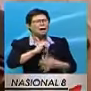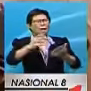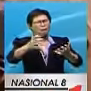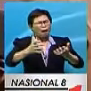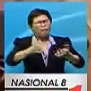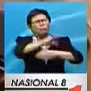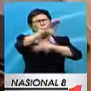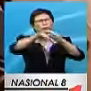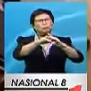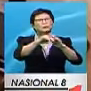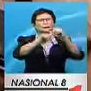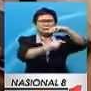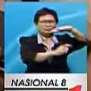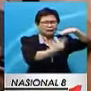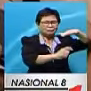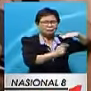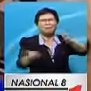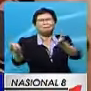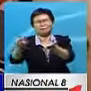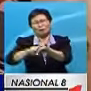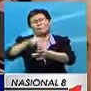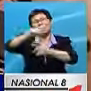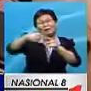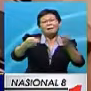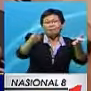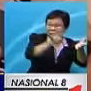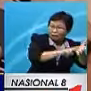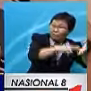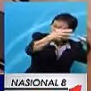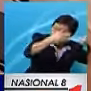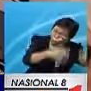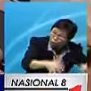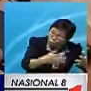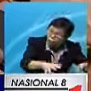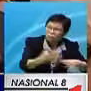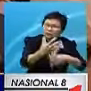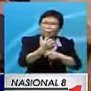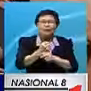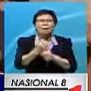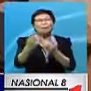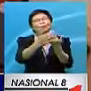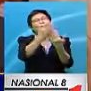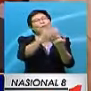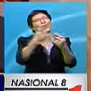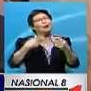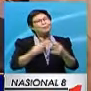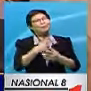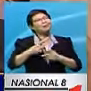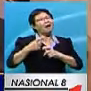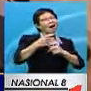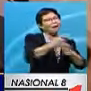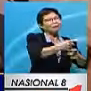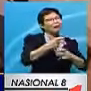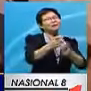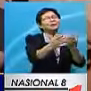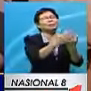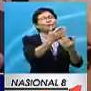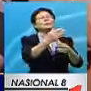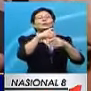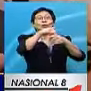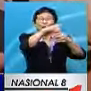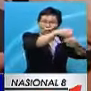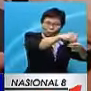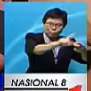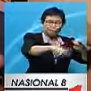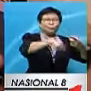semua taska berdaftar. Sebab bila berdaftar ni, dia juga dapat kemudahan daripada kami. Satu tadi insentif,